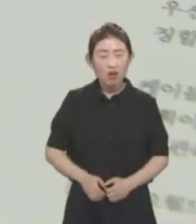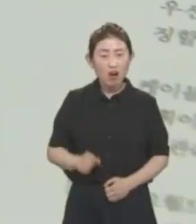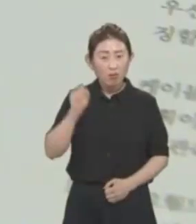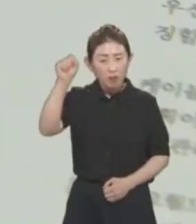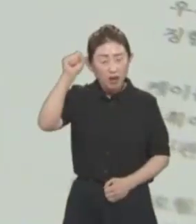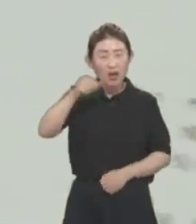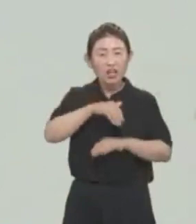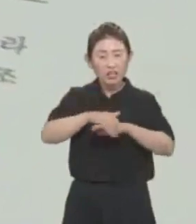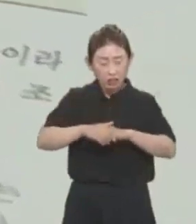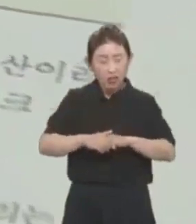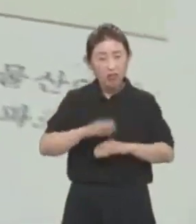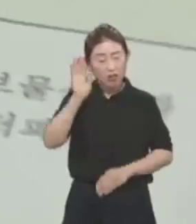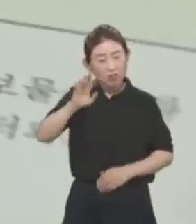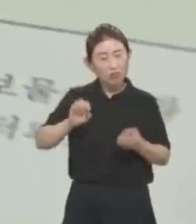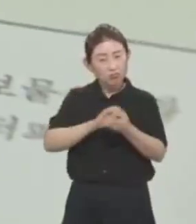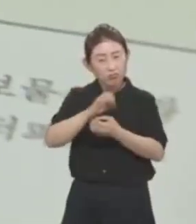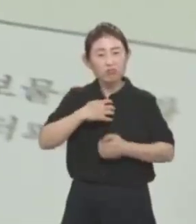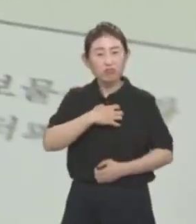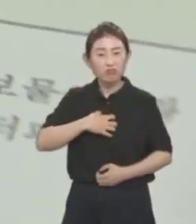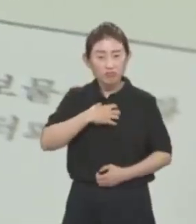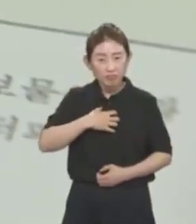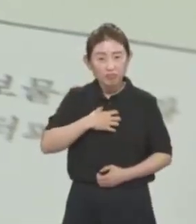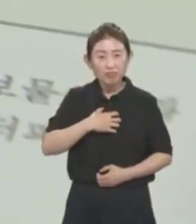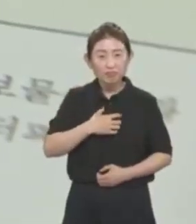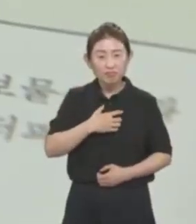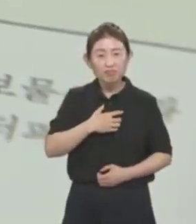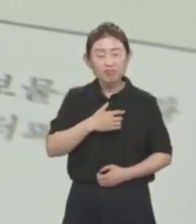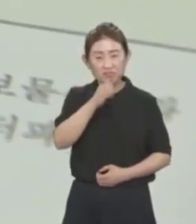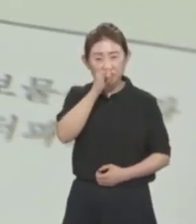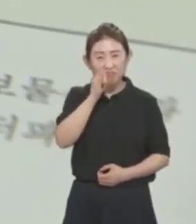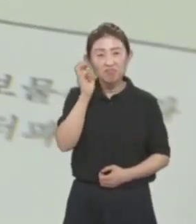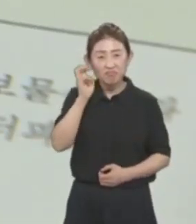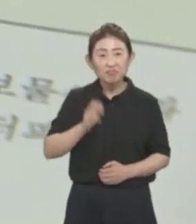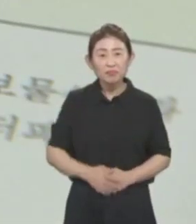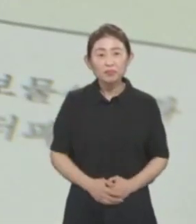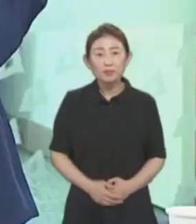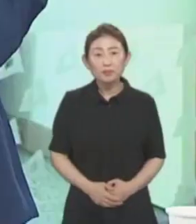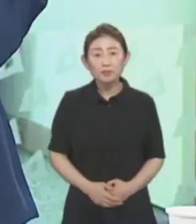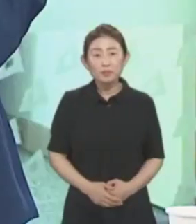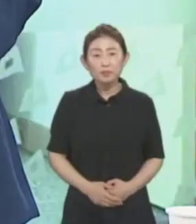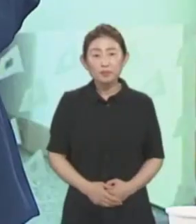갈등도 예상됩니다. TJB 노동현입니다.